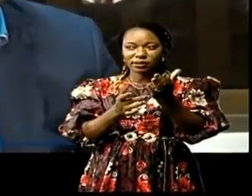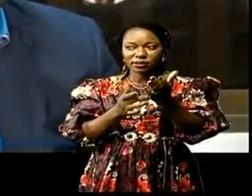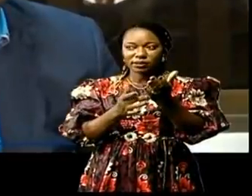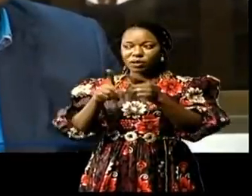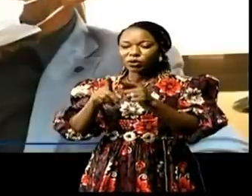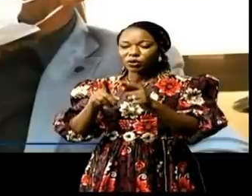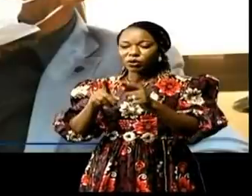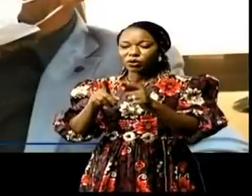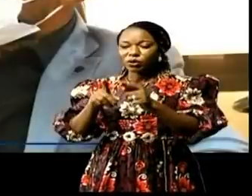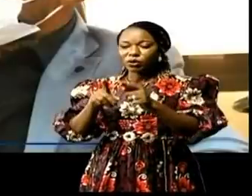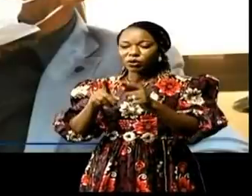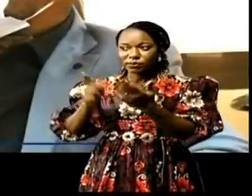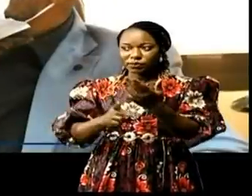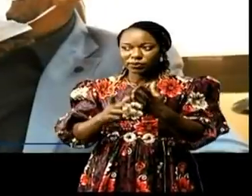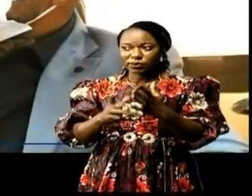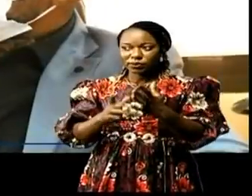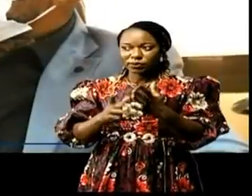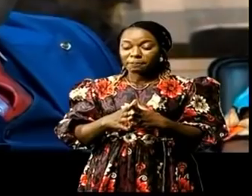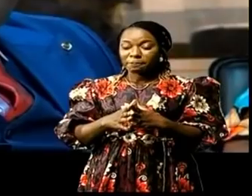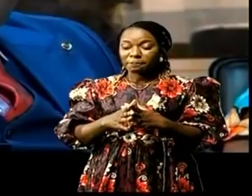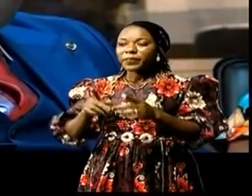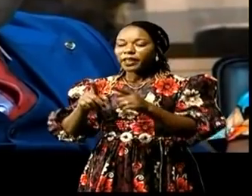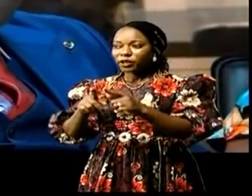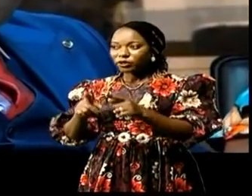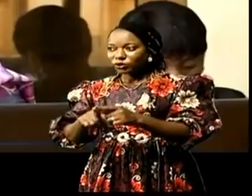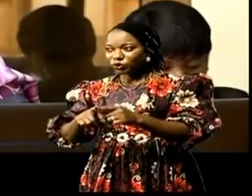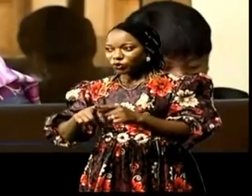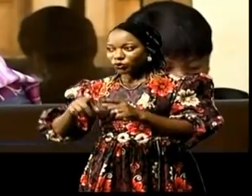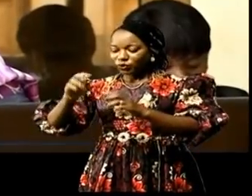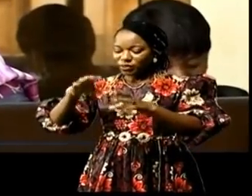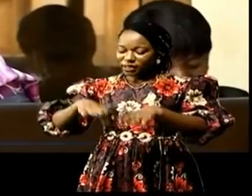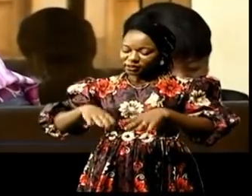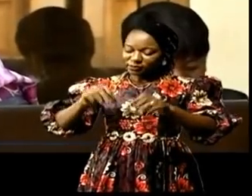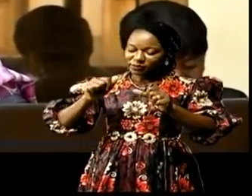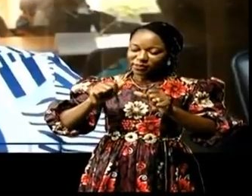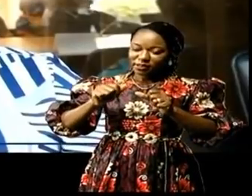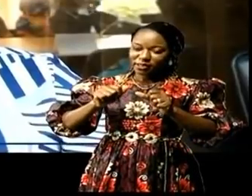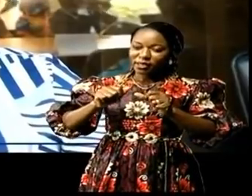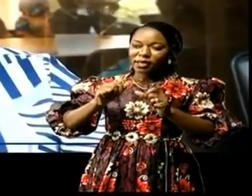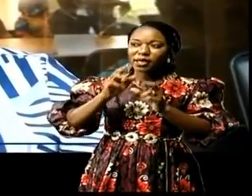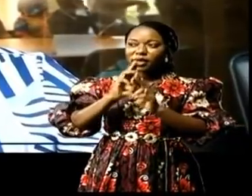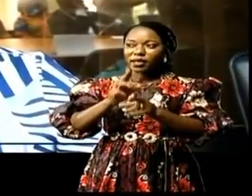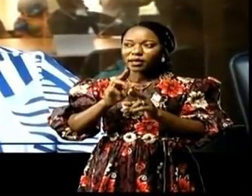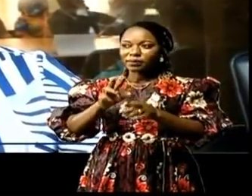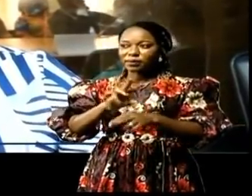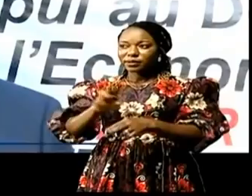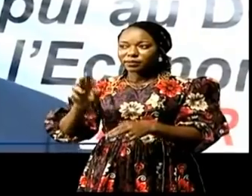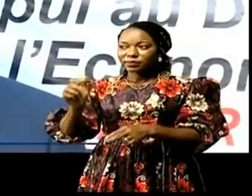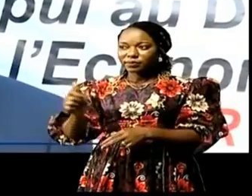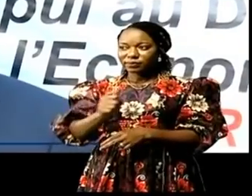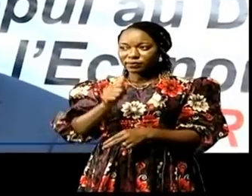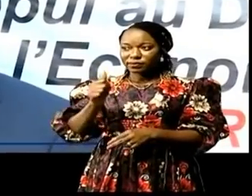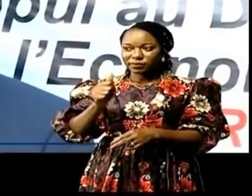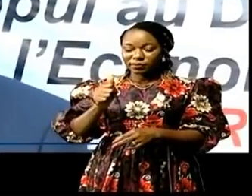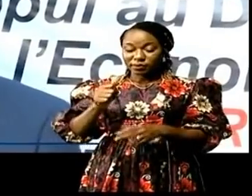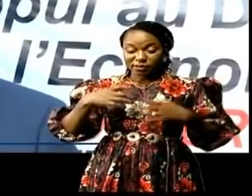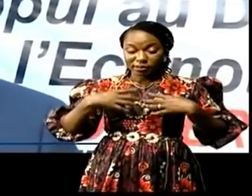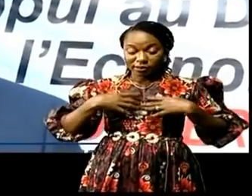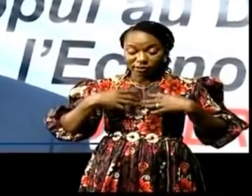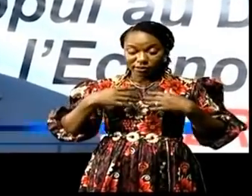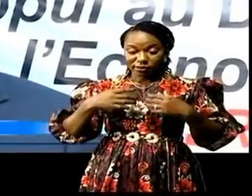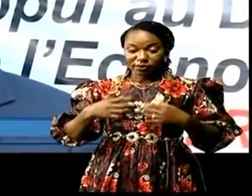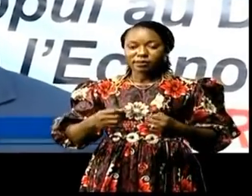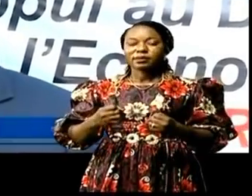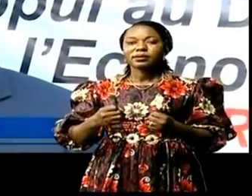du projet. Le comité de pilotage en a validé le rapport d'activité pour l'année 2021. C'est grâce à lui d'ailleurs,